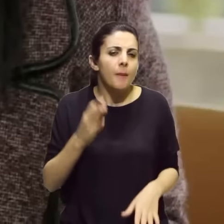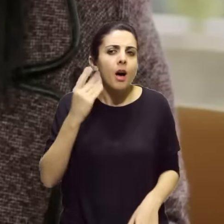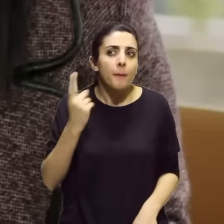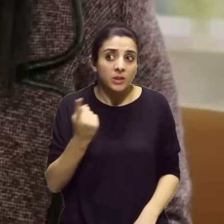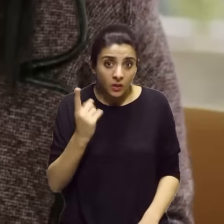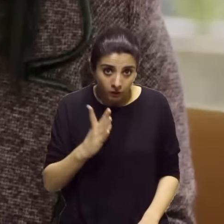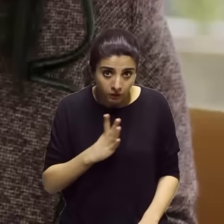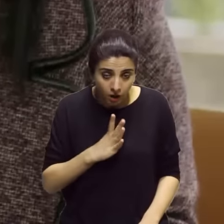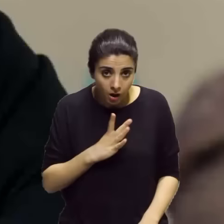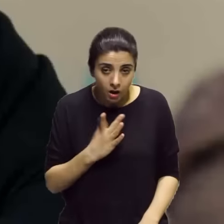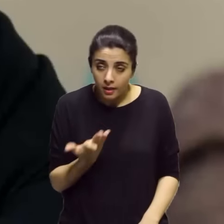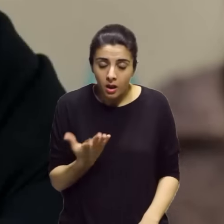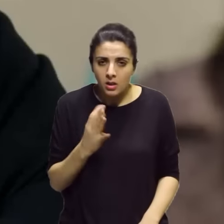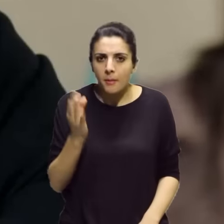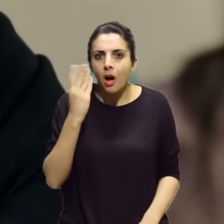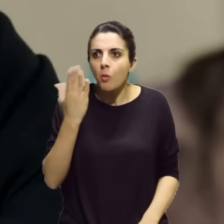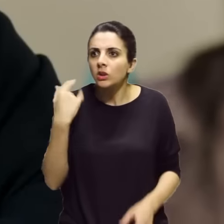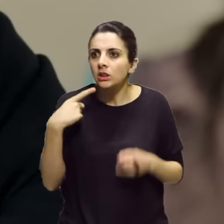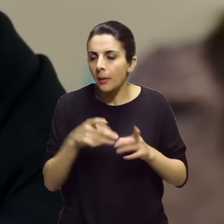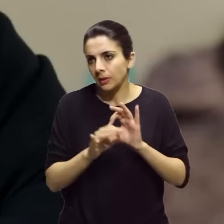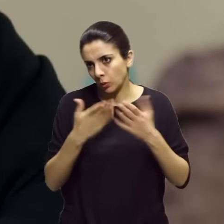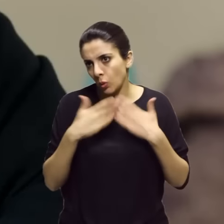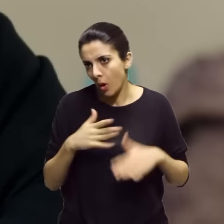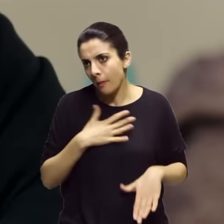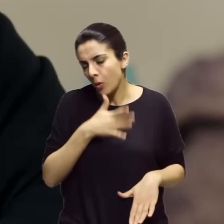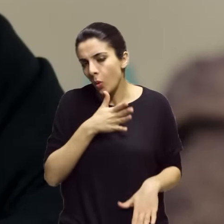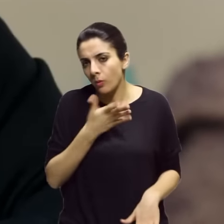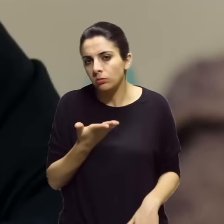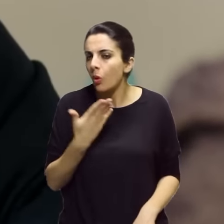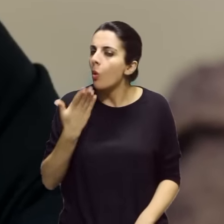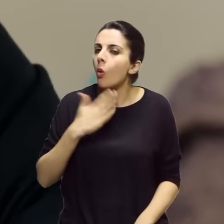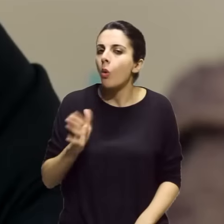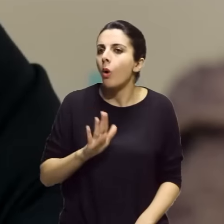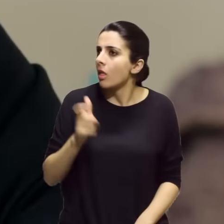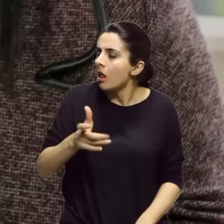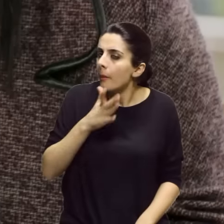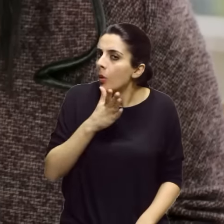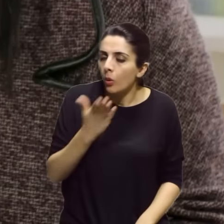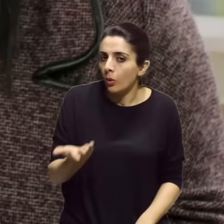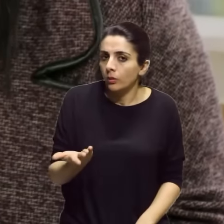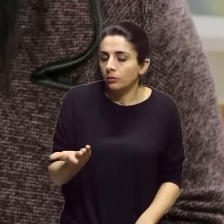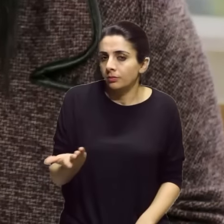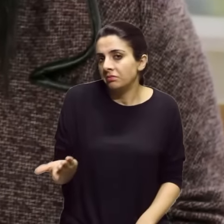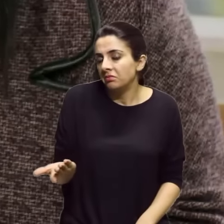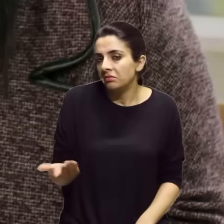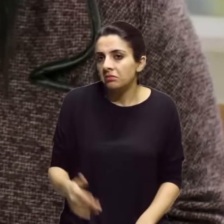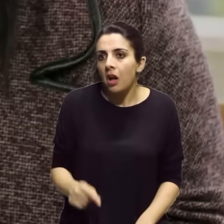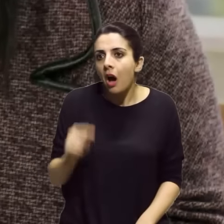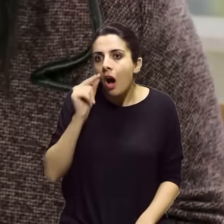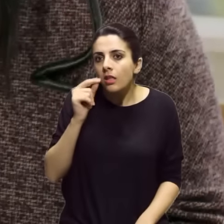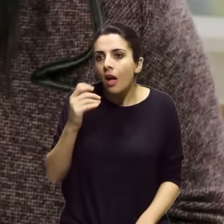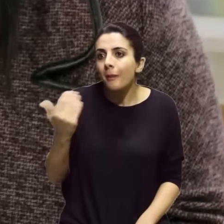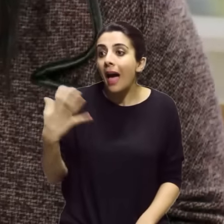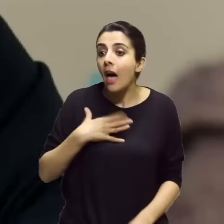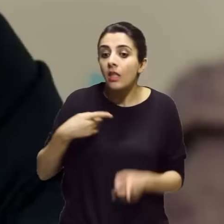Bir şey mi oldu da bir şey oldu? Daha önce takip edilmedik değil mi? Eminim ben. Yok canım, sen nereden emin oluyorsun bundan Allah aşkına Eda? Ya adam kendisi